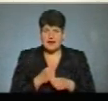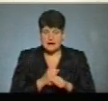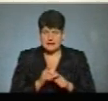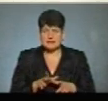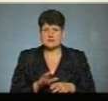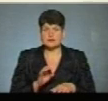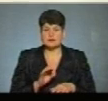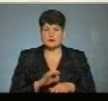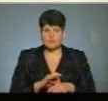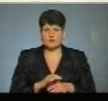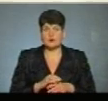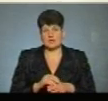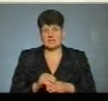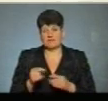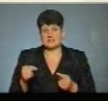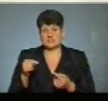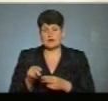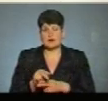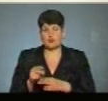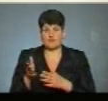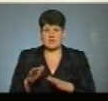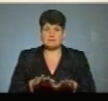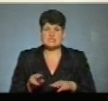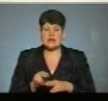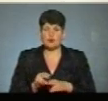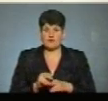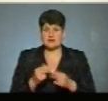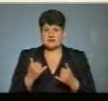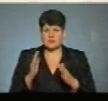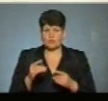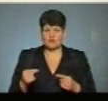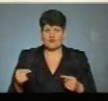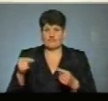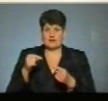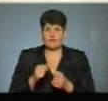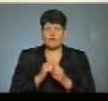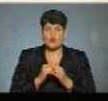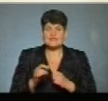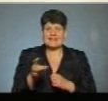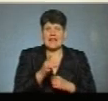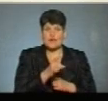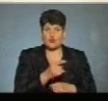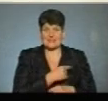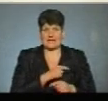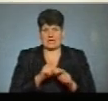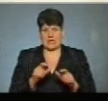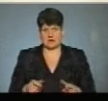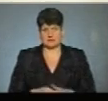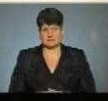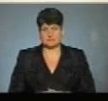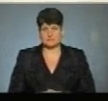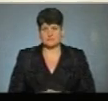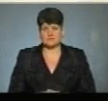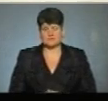аналізу, проводимо аналіз сам і визначаємо місце лікування. Місця лікування будуть зараз визначені в кожній районній